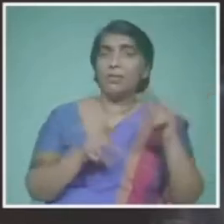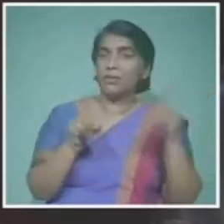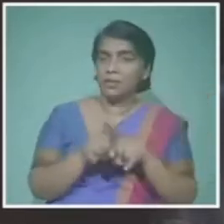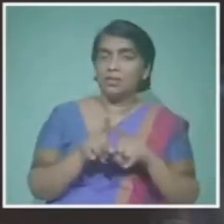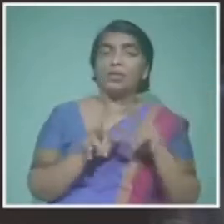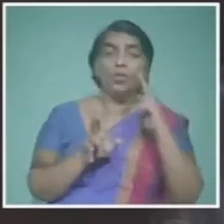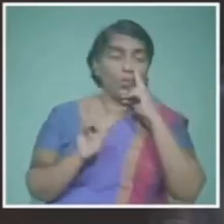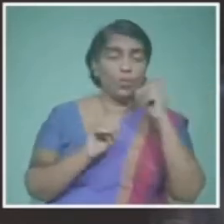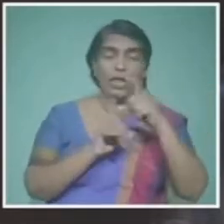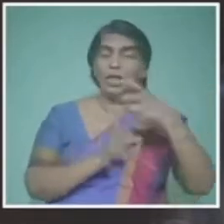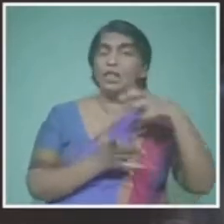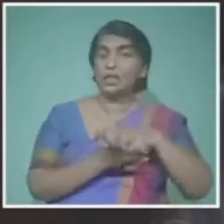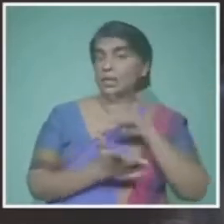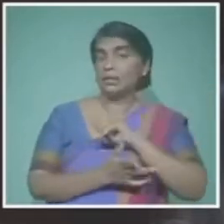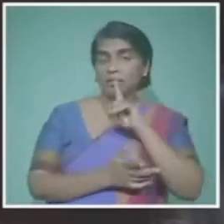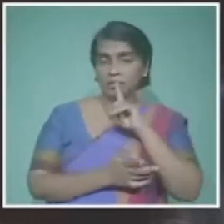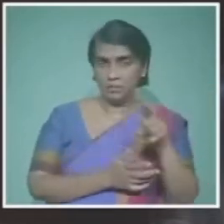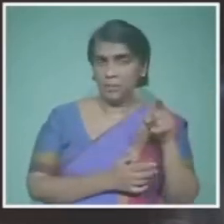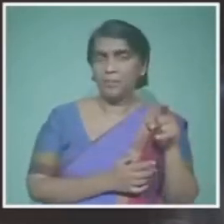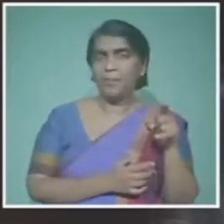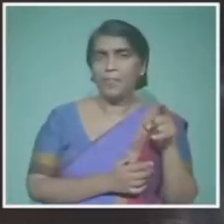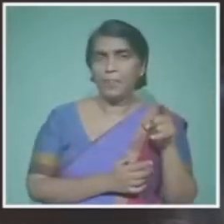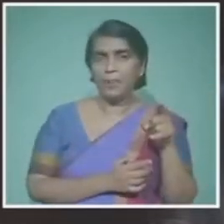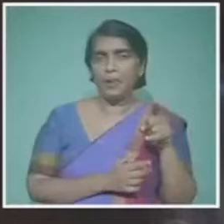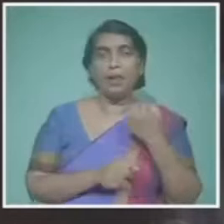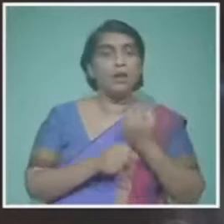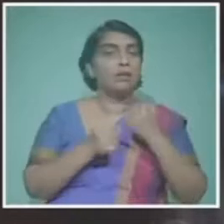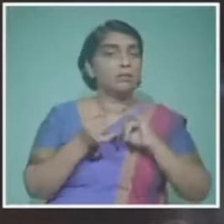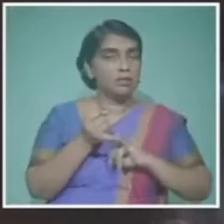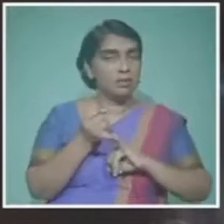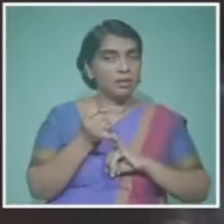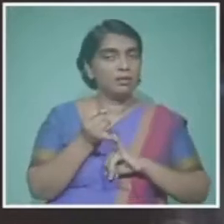බලන්න නුරලියා දිස්ත්‍රික්කවල කියනවා දැන් ග්‍රාම සේවක